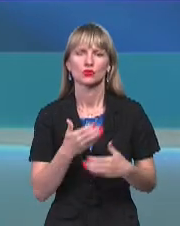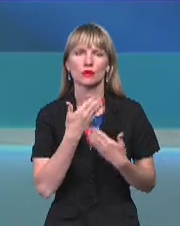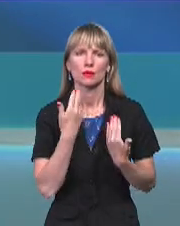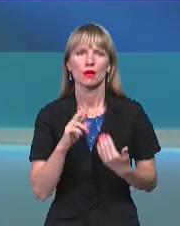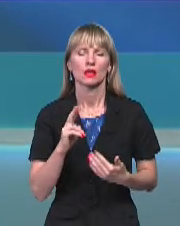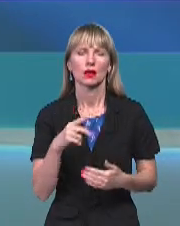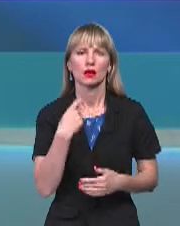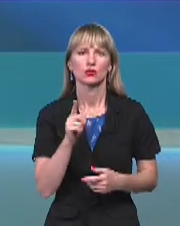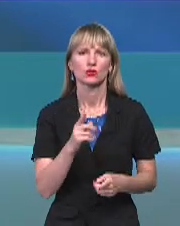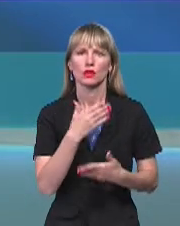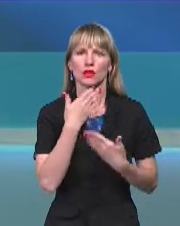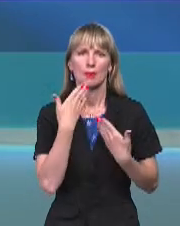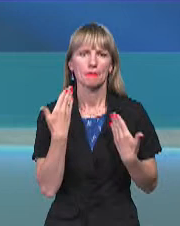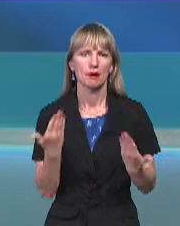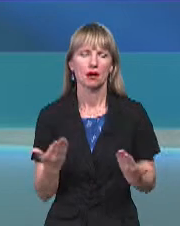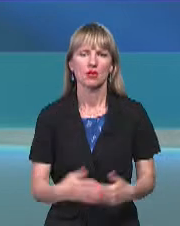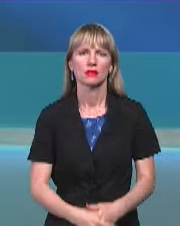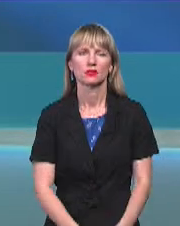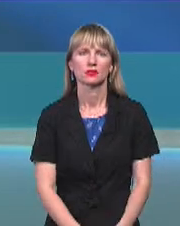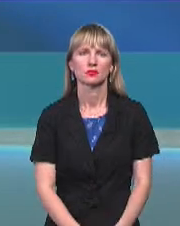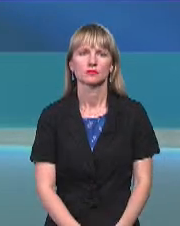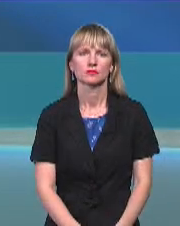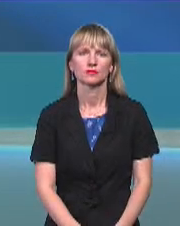як кажуть нам, що нема.